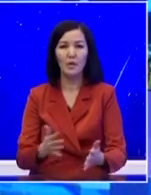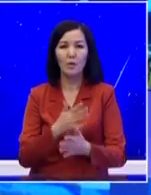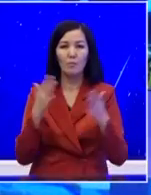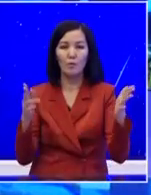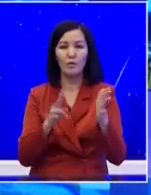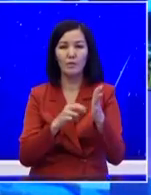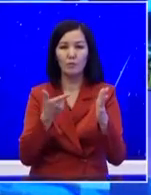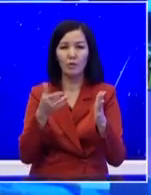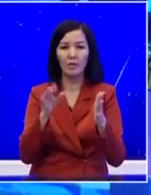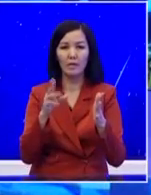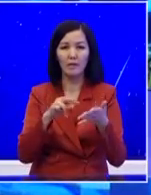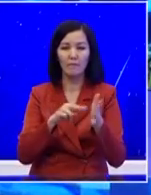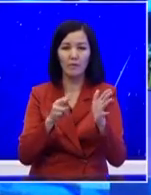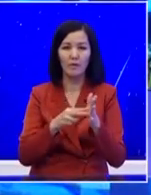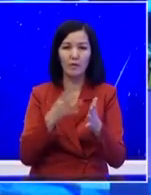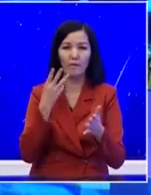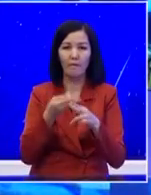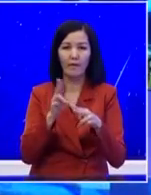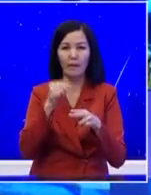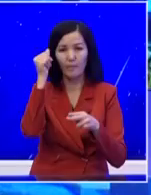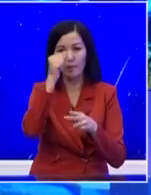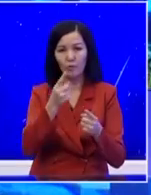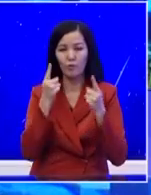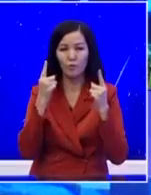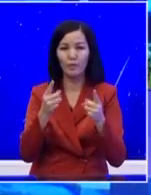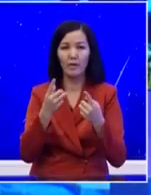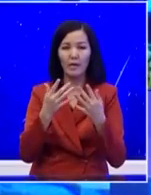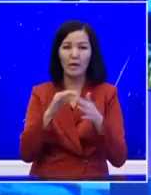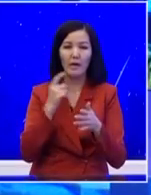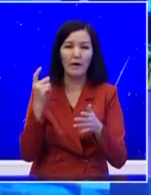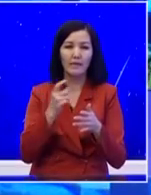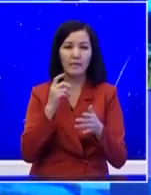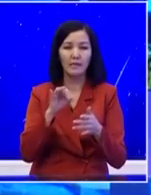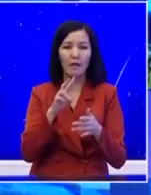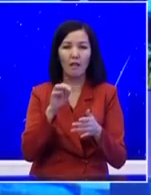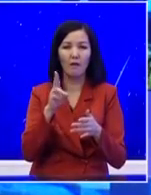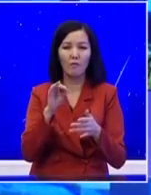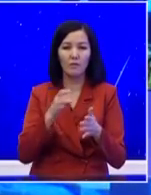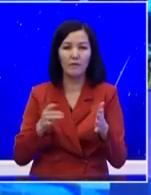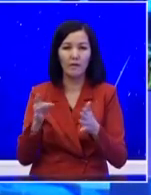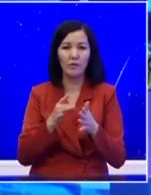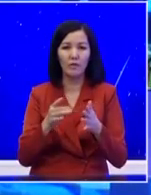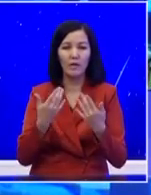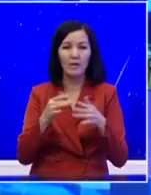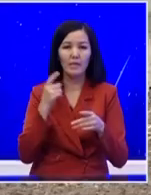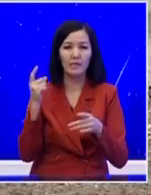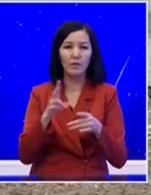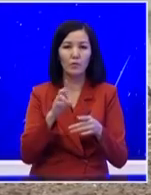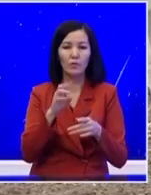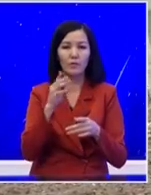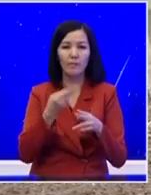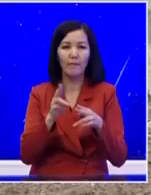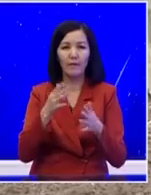Более 700 гектаров планирует освоить в этом году одно из крупнейших хозяйств Алакольского района. В крестьянском хозяйстве Нусипов в этом